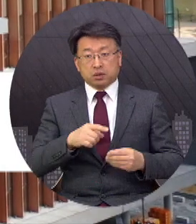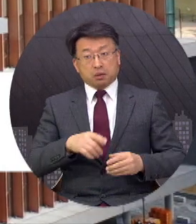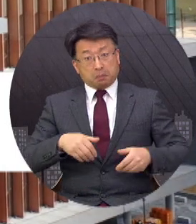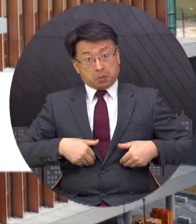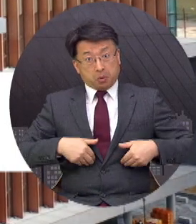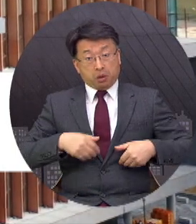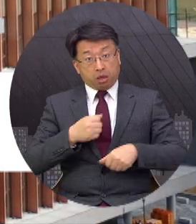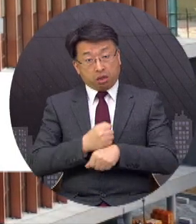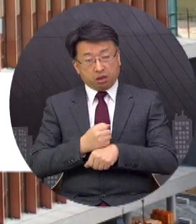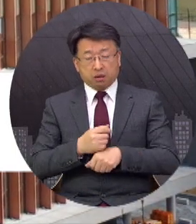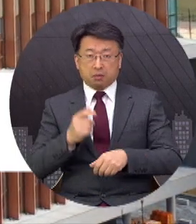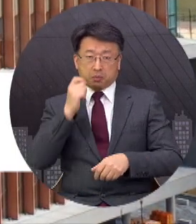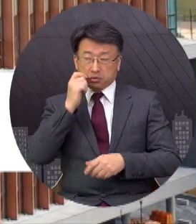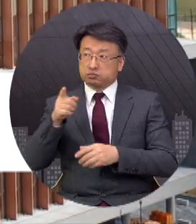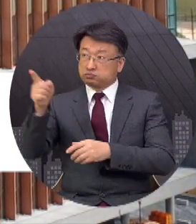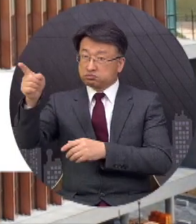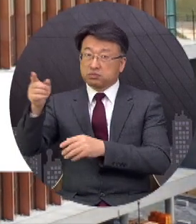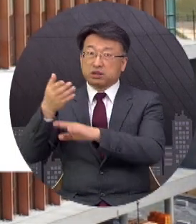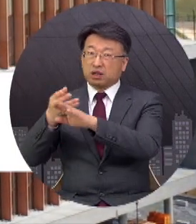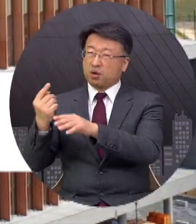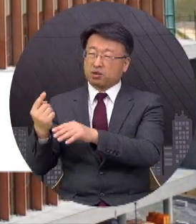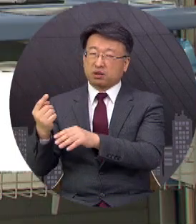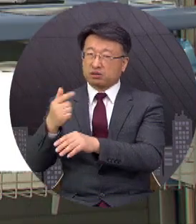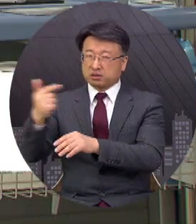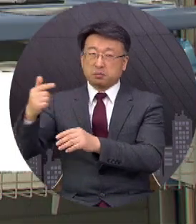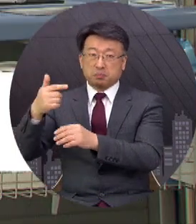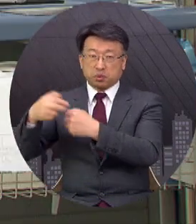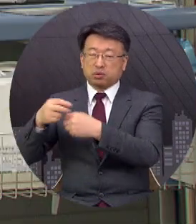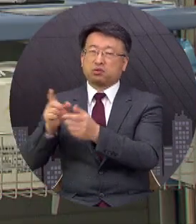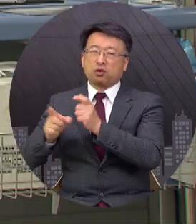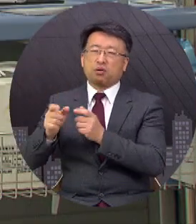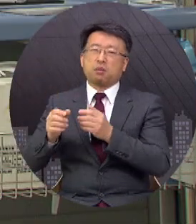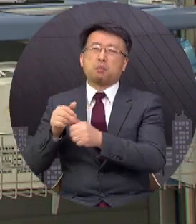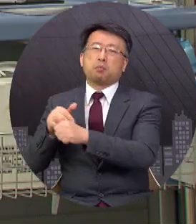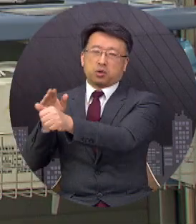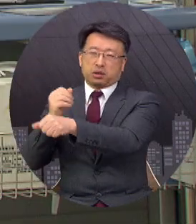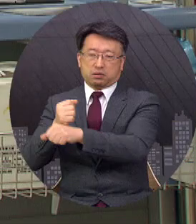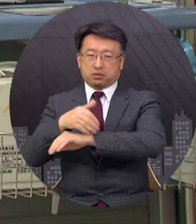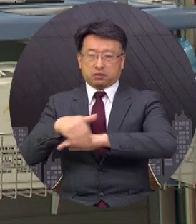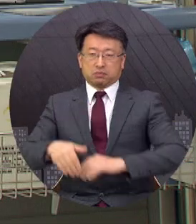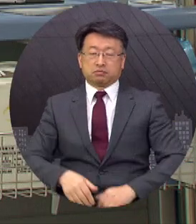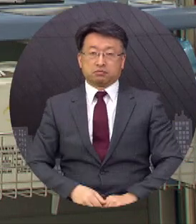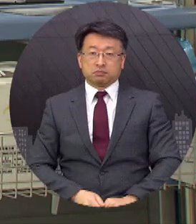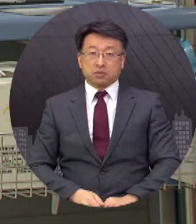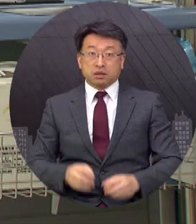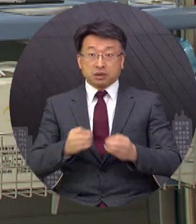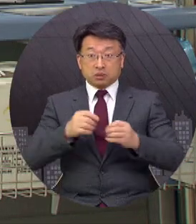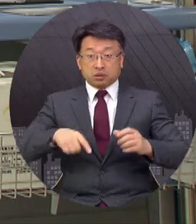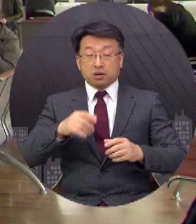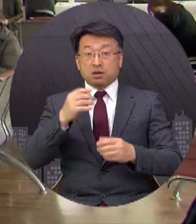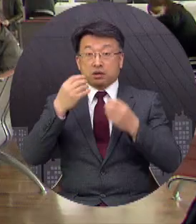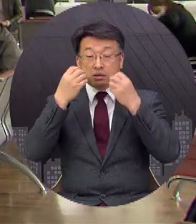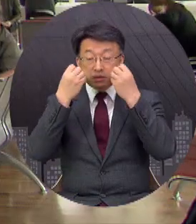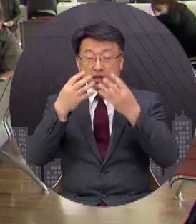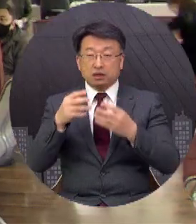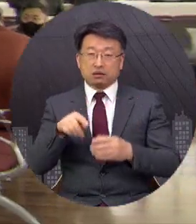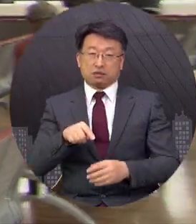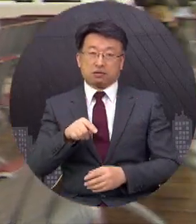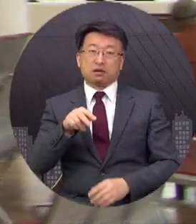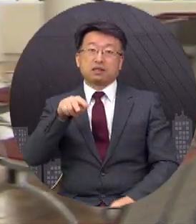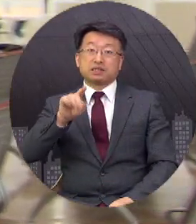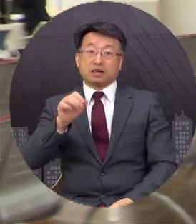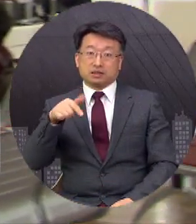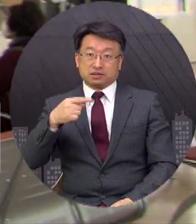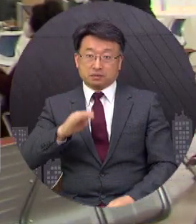필요한 경우에는 저희가 의뢰를 해서 치료를 할수 있게끔. 최근 창원에 처음으로 상급 종합병원이 지정된 데 이어 또